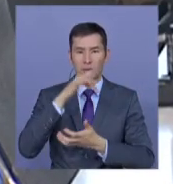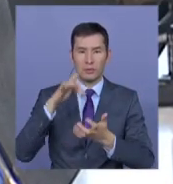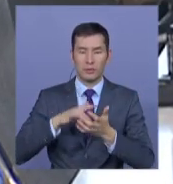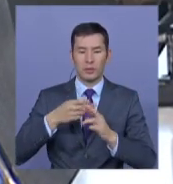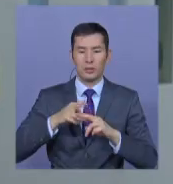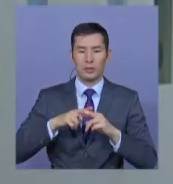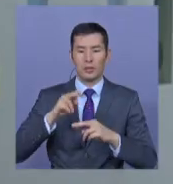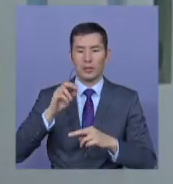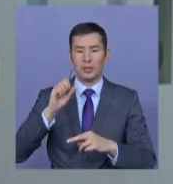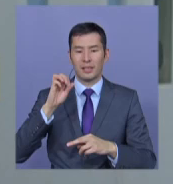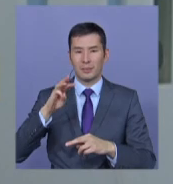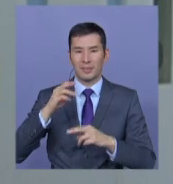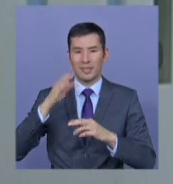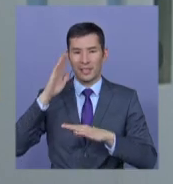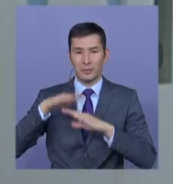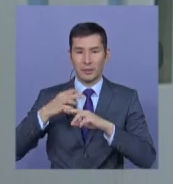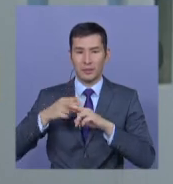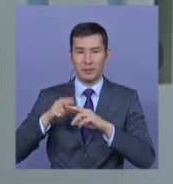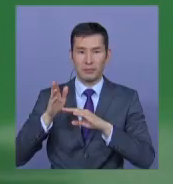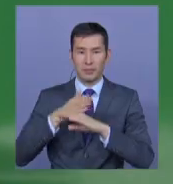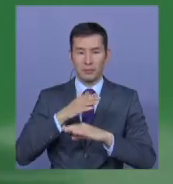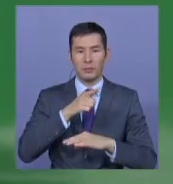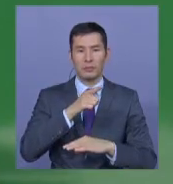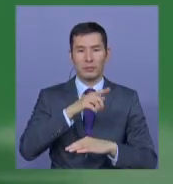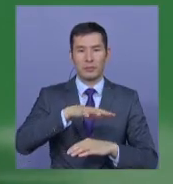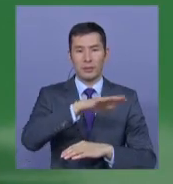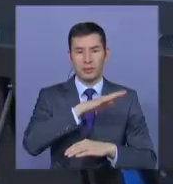тарапынан ашылғалы жатқан кеңеске қолдау білдіретінін айтты.